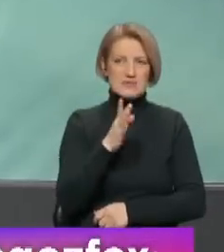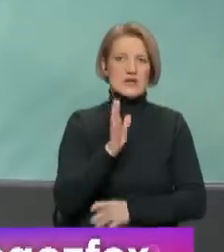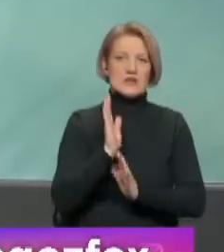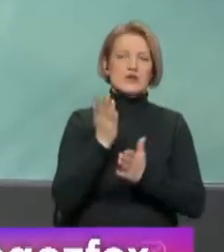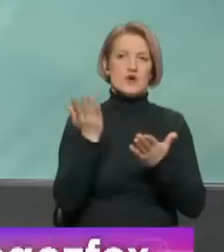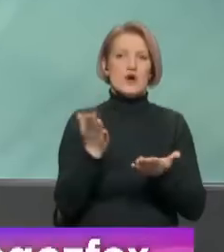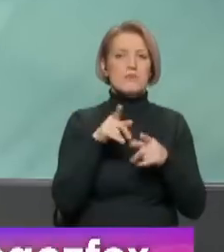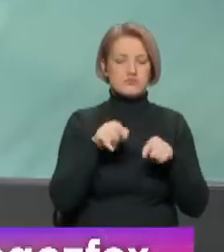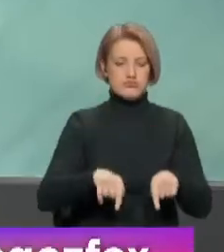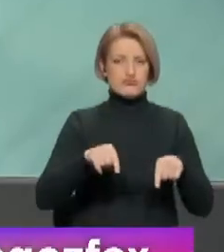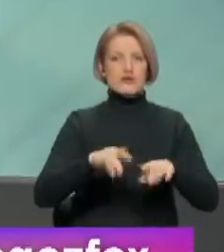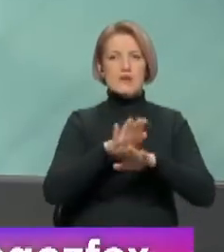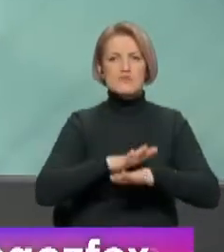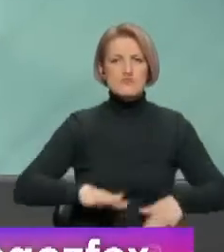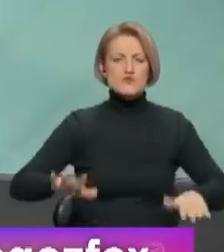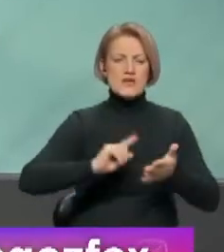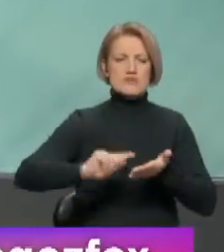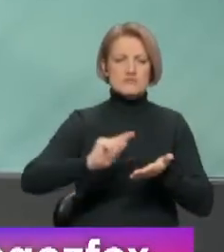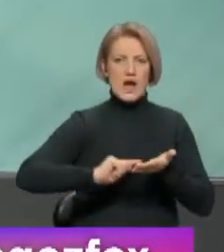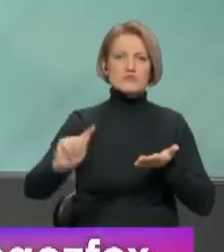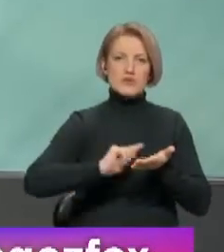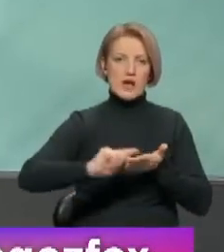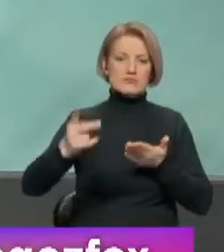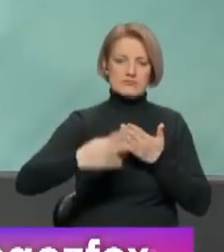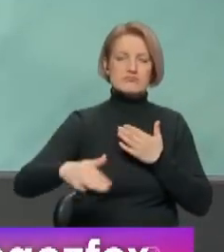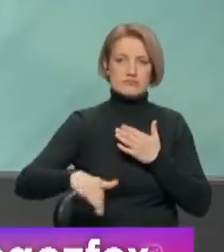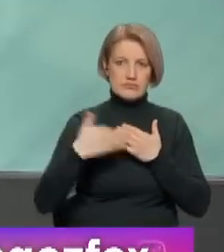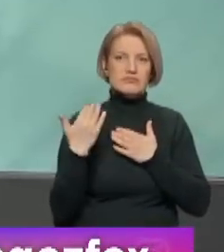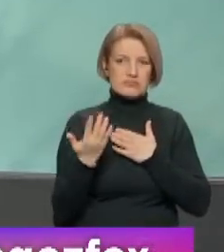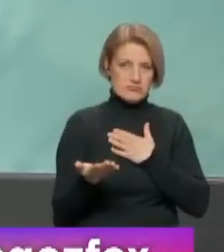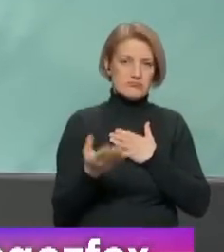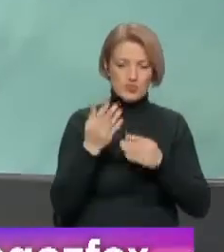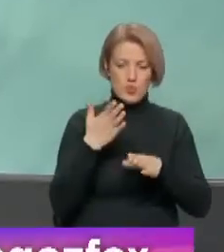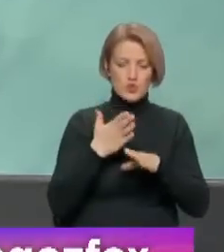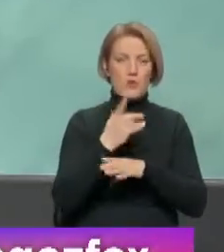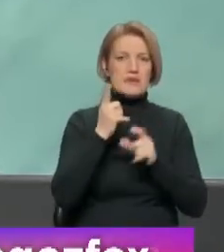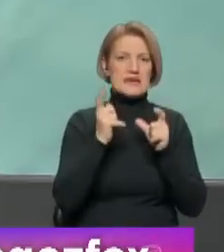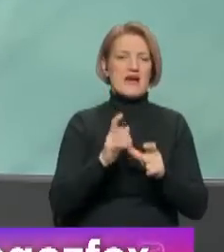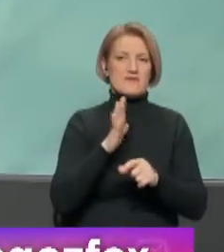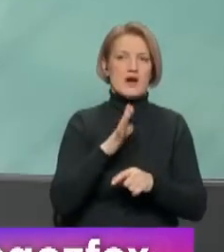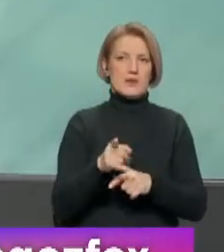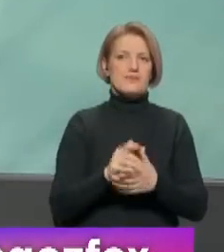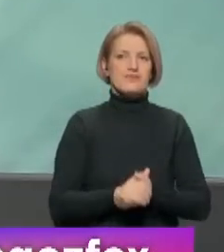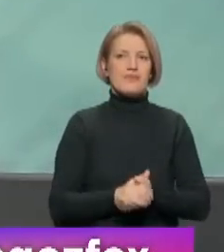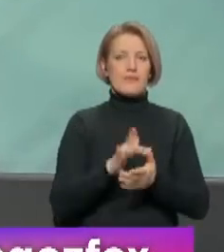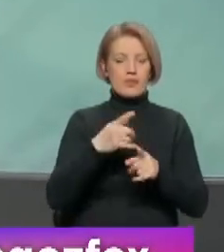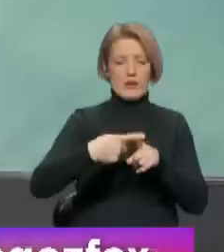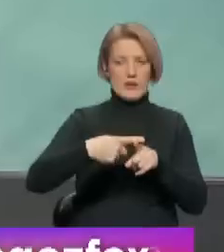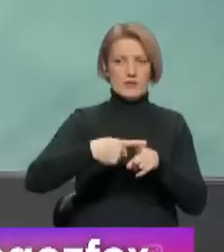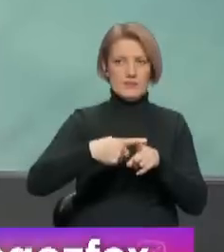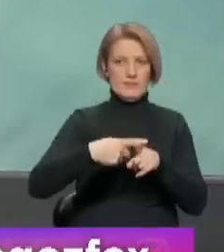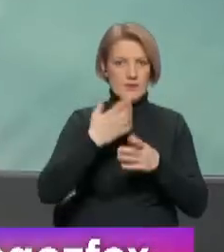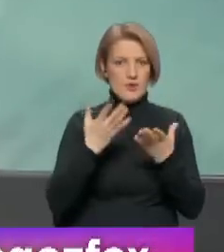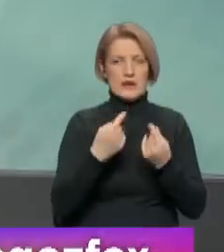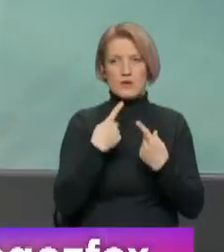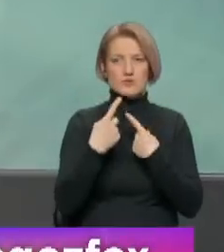gidiliyor burada Tüm bu kadar yazmışsanız yazmışsınız yazmışsınız Çok doğru bir yer var oradan o zaman hani ortak bir noktadan